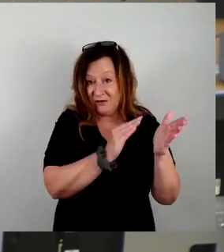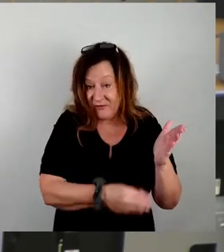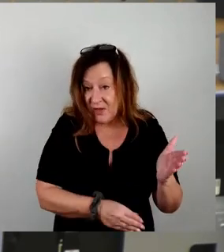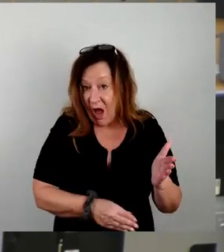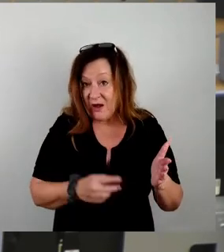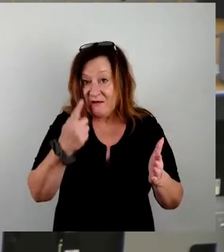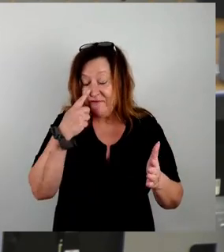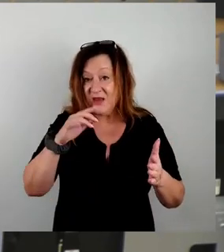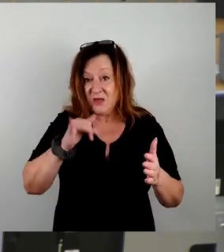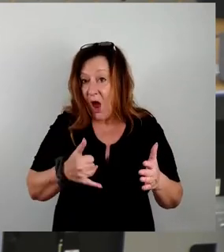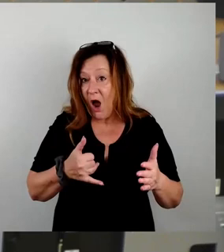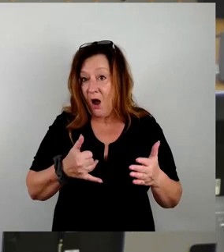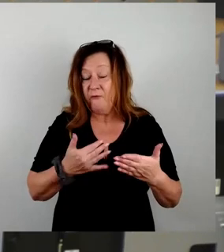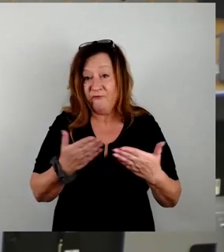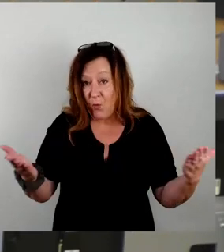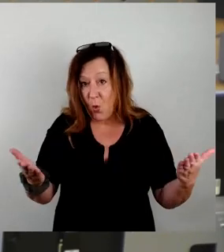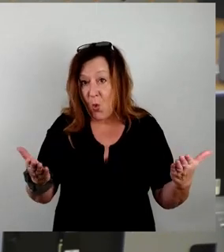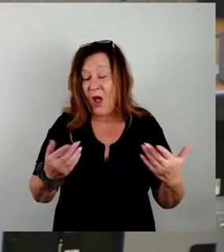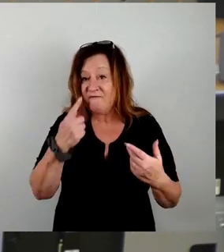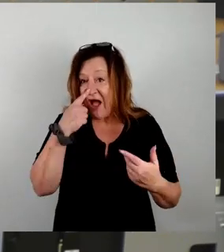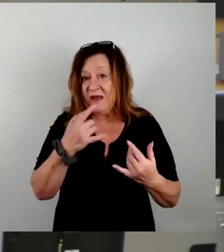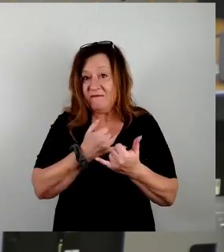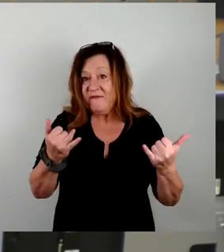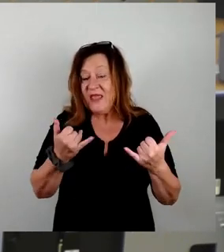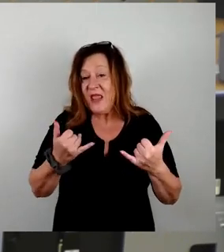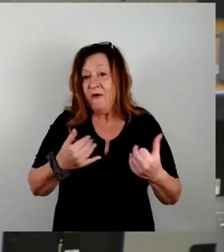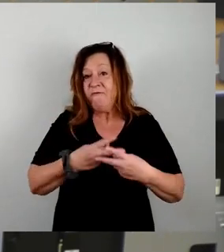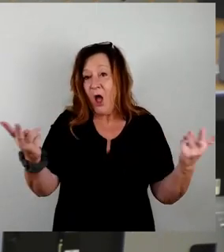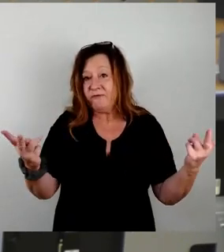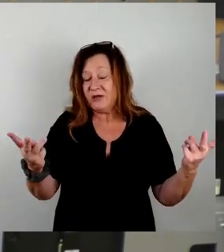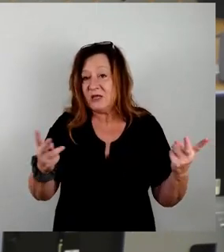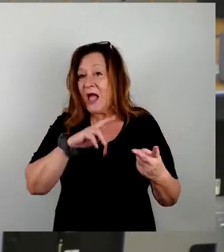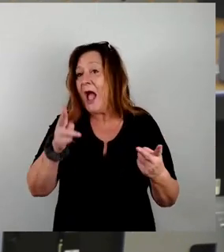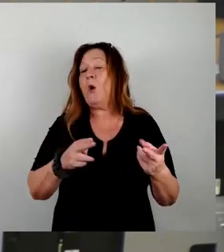wann und wo werden aktuelle Informationen dazu veröffentlicht? Hinsichtlich Transparenz und